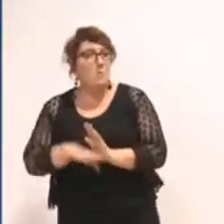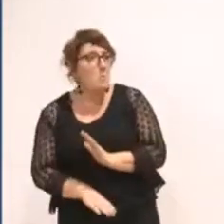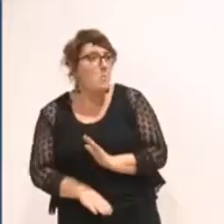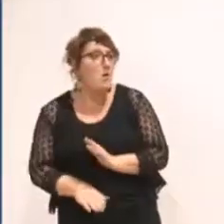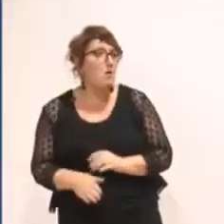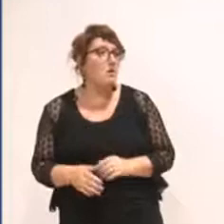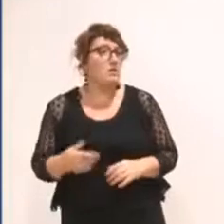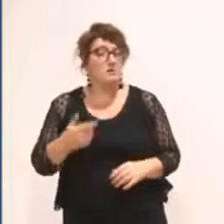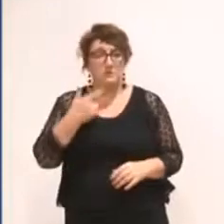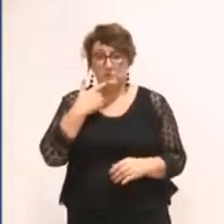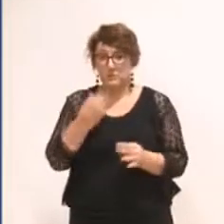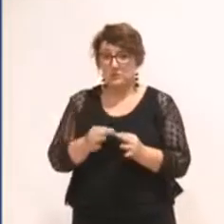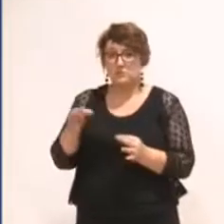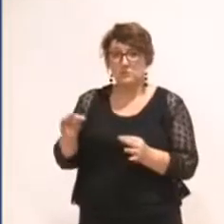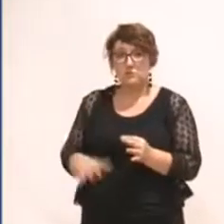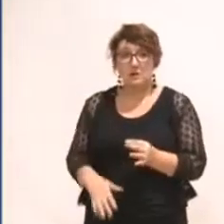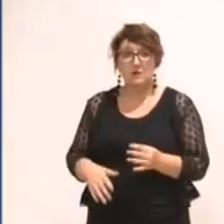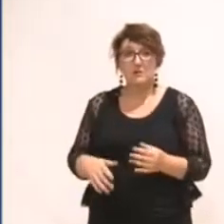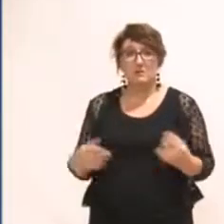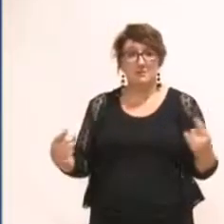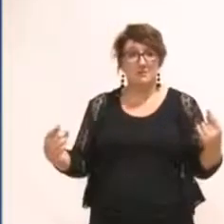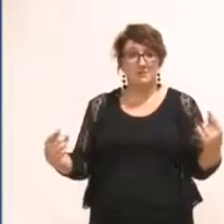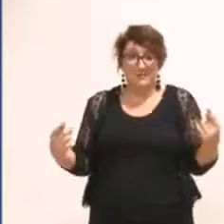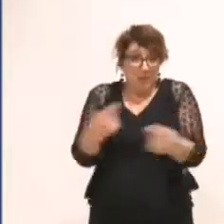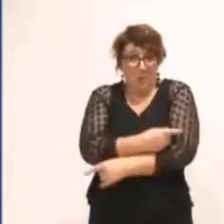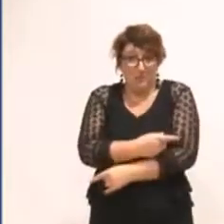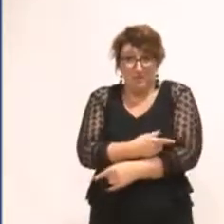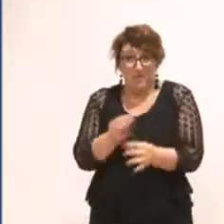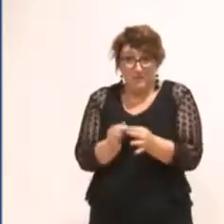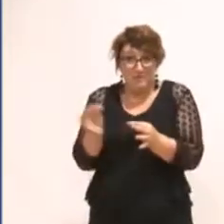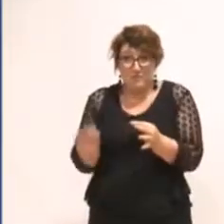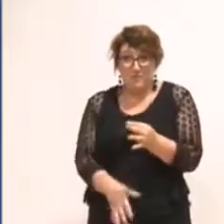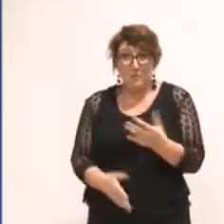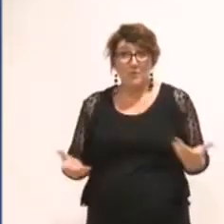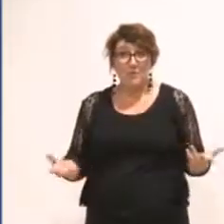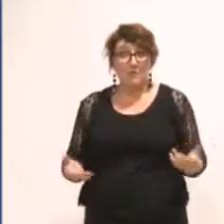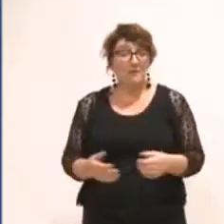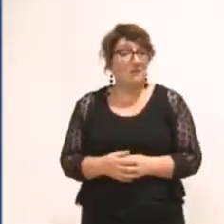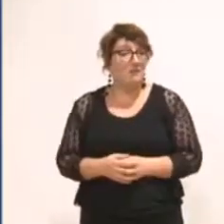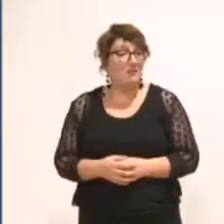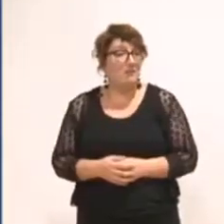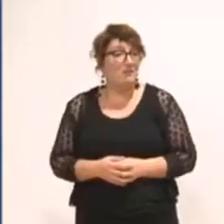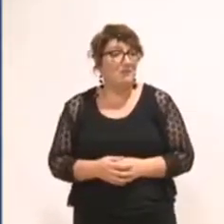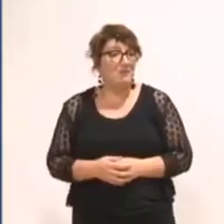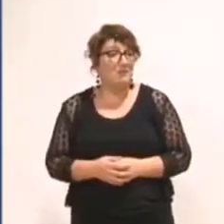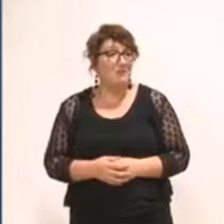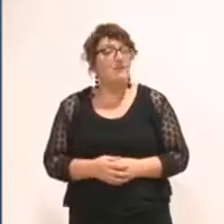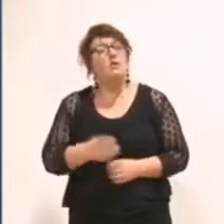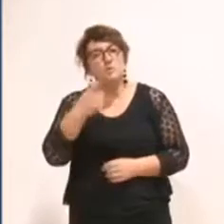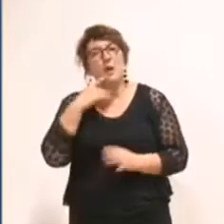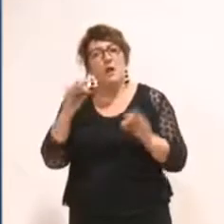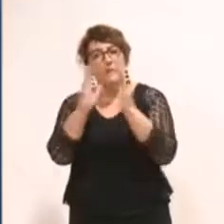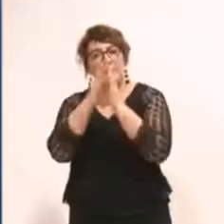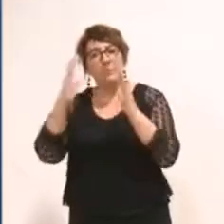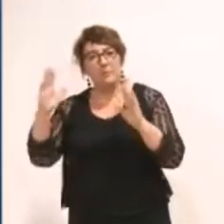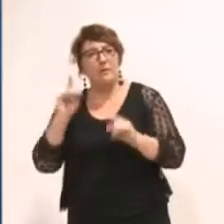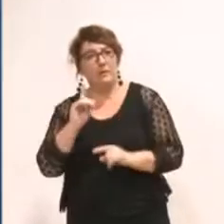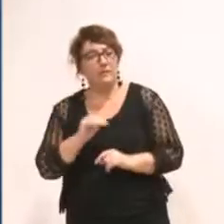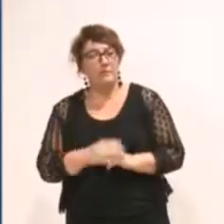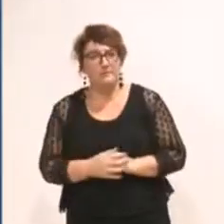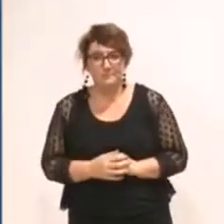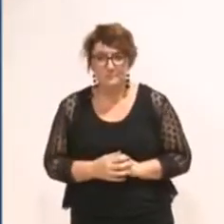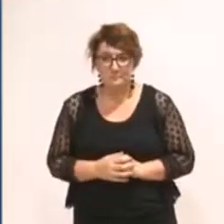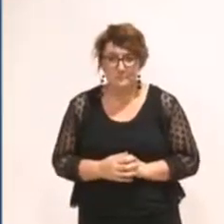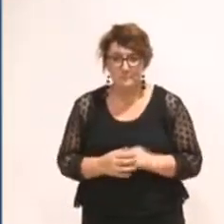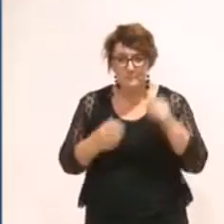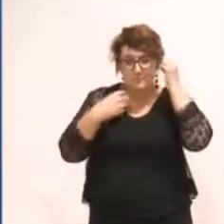fait l'inverse de la lecture, hein, ce genre de choses. Attribué aux bibliothèques, je dis. Et